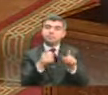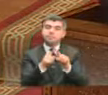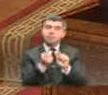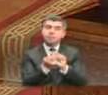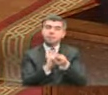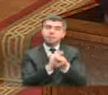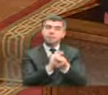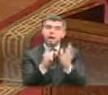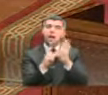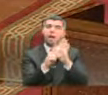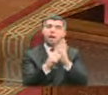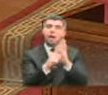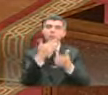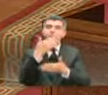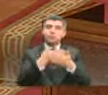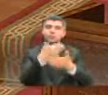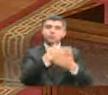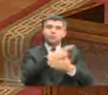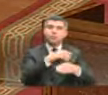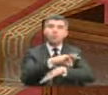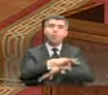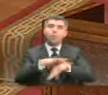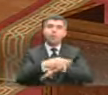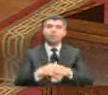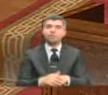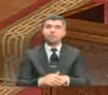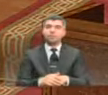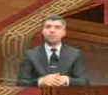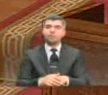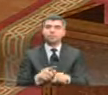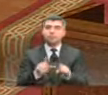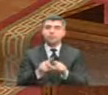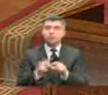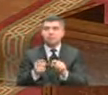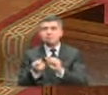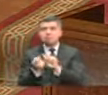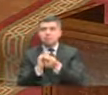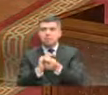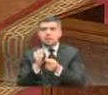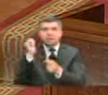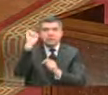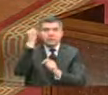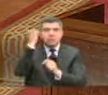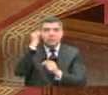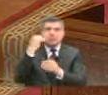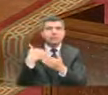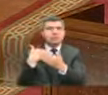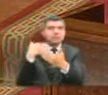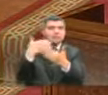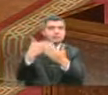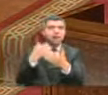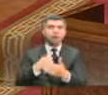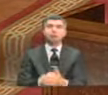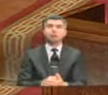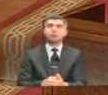العام للوظيفة العمومية، هم حركية الموظفين والتكوين المستمر،